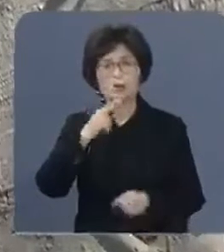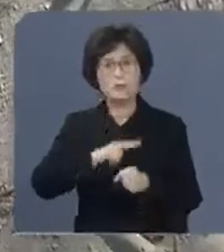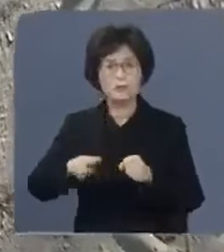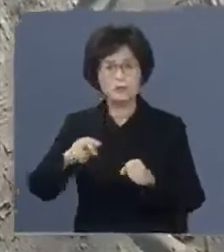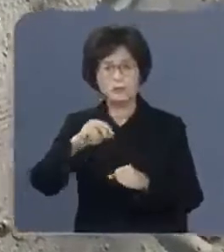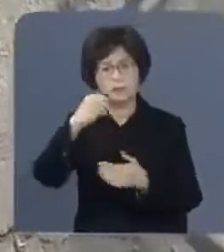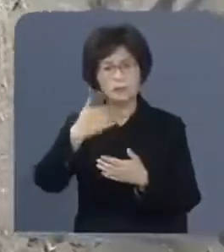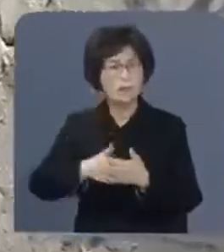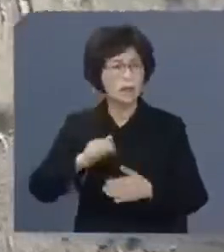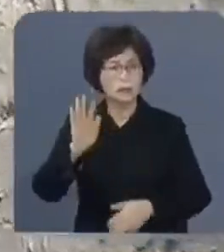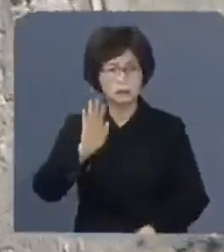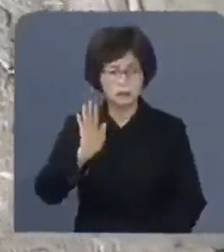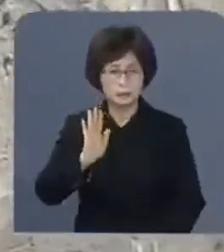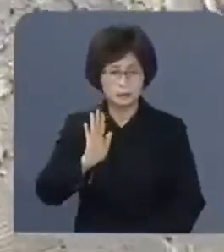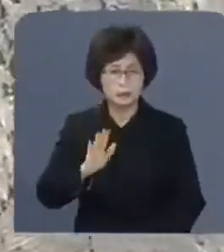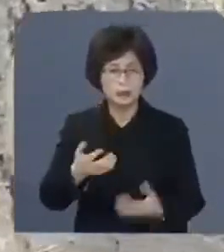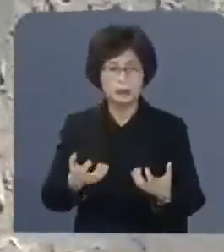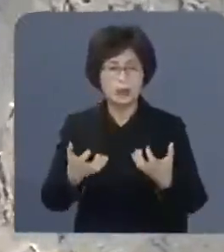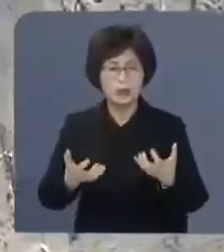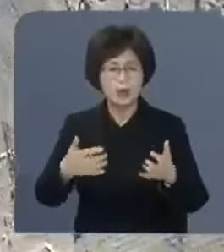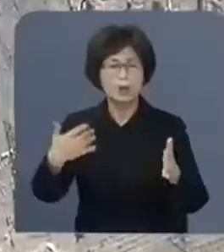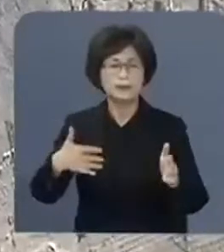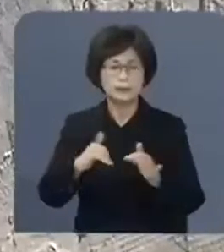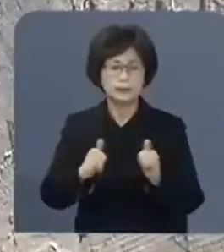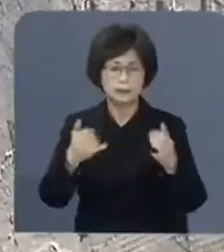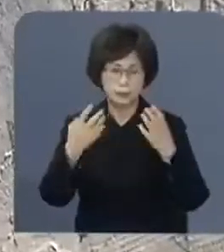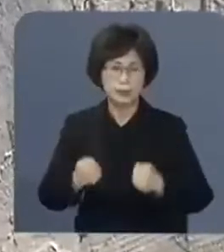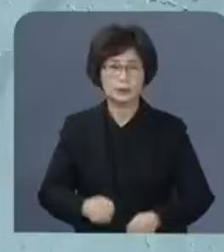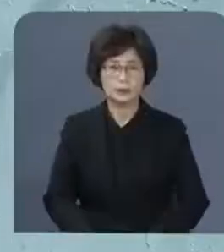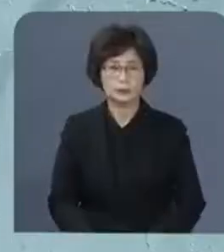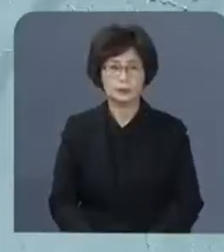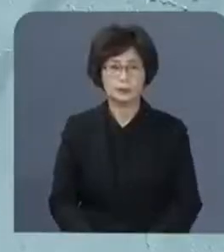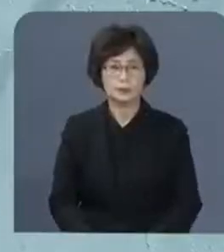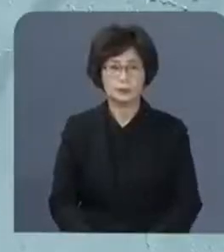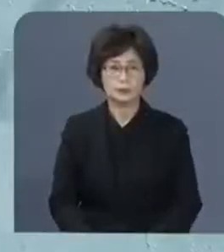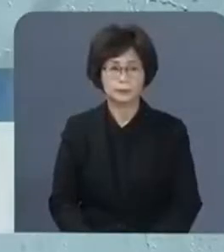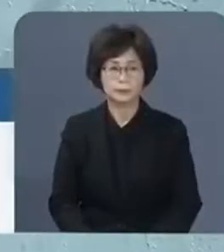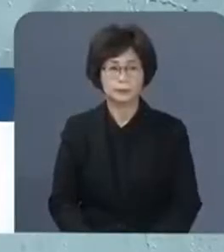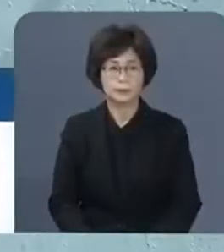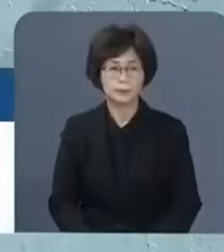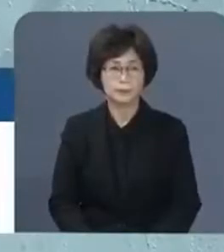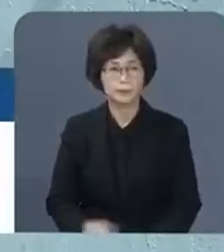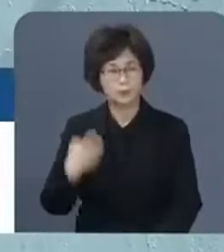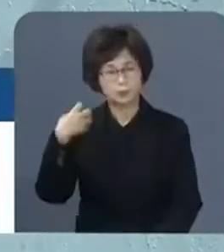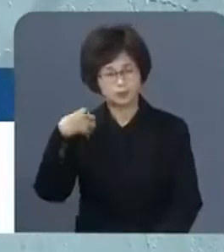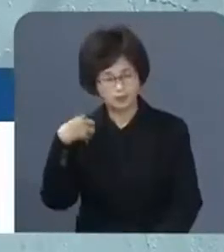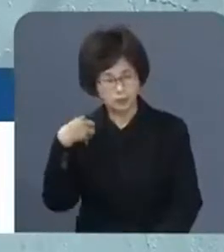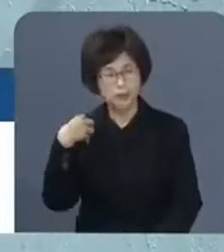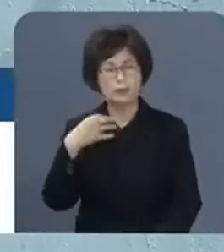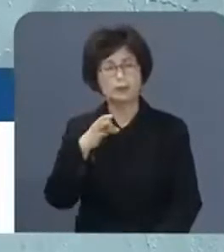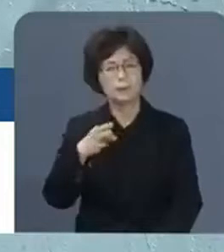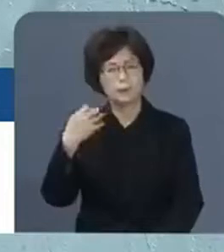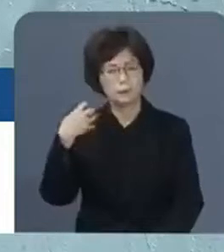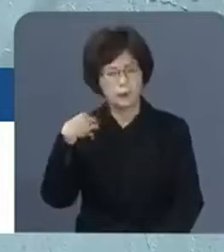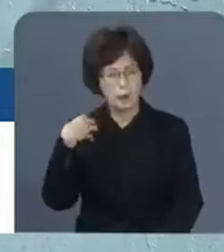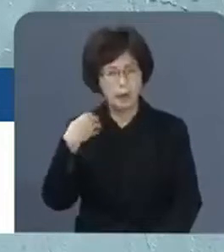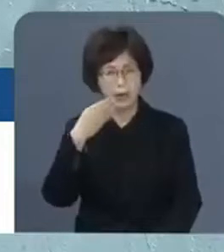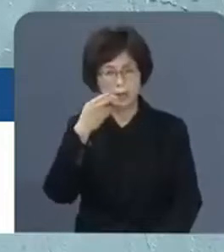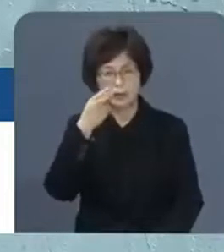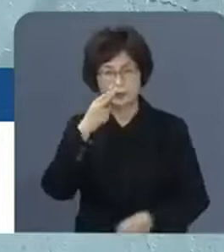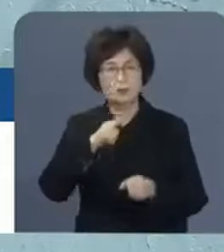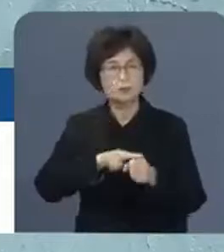아직 보일러를 틀지 못하는 집도 많습니다. 좀 부담스럽지. 기름값이 또 오른단 말이